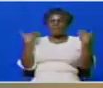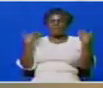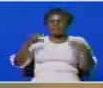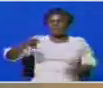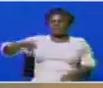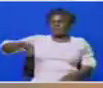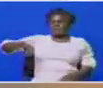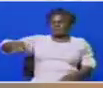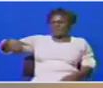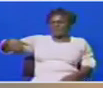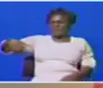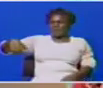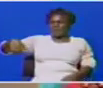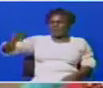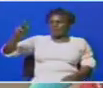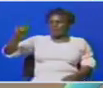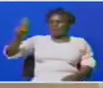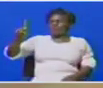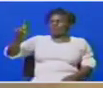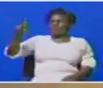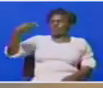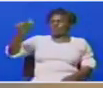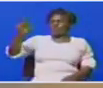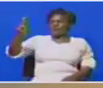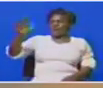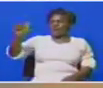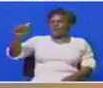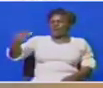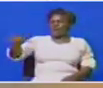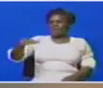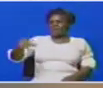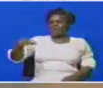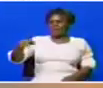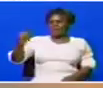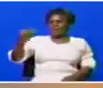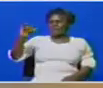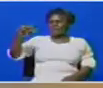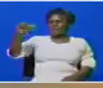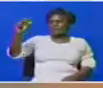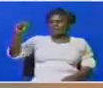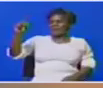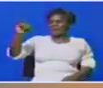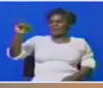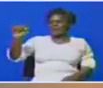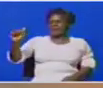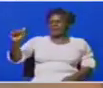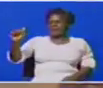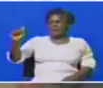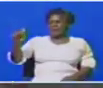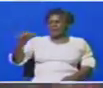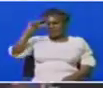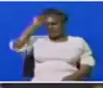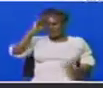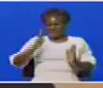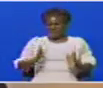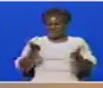ama wodi ya Mudhara, kaunti ya Meru, ambao iko kwenye eneo bunge la Tigania Mashariki, sehemu aliyotoka gavana